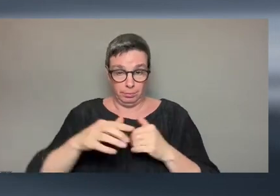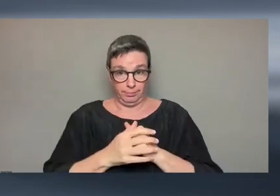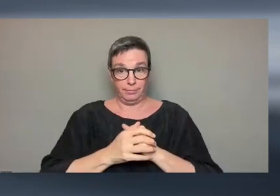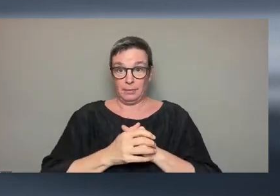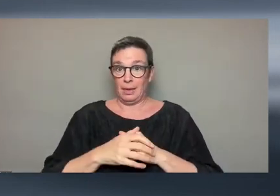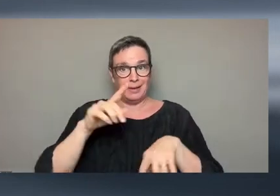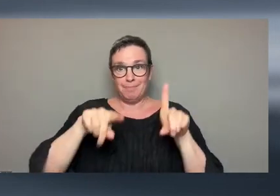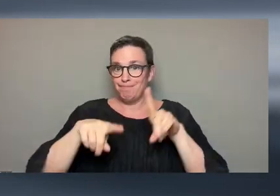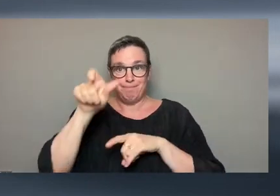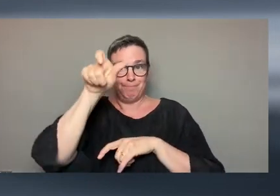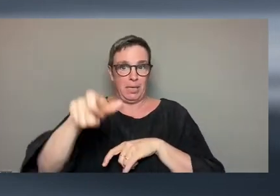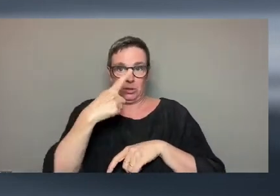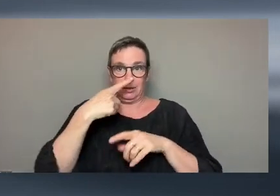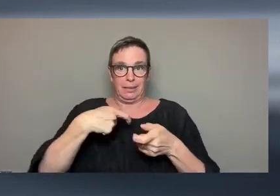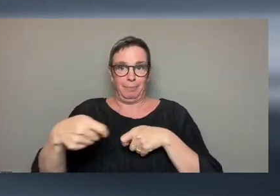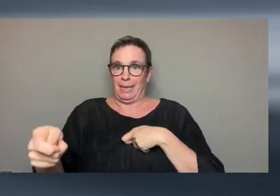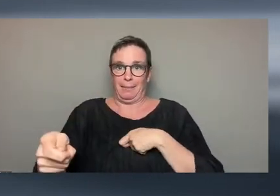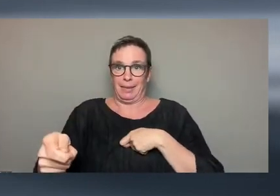le monde.